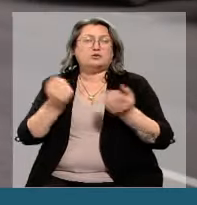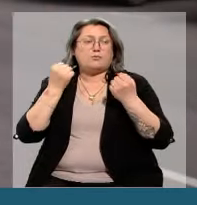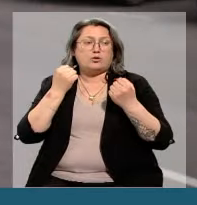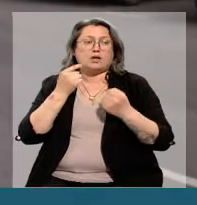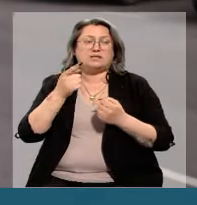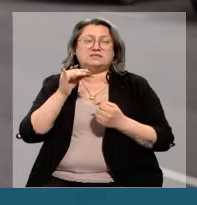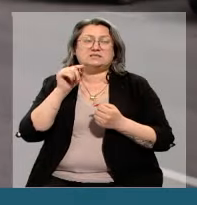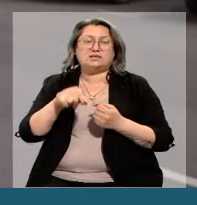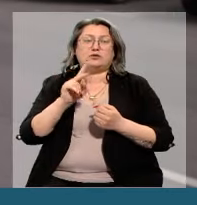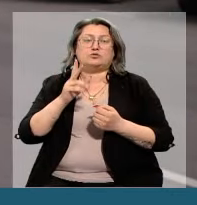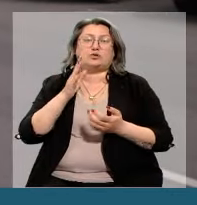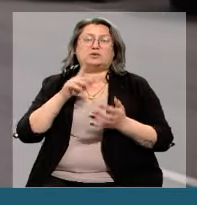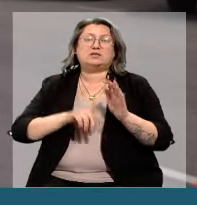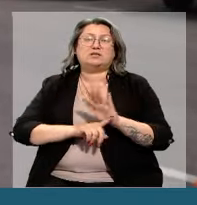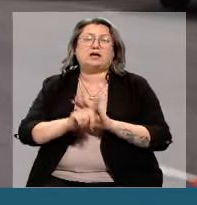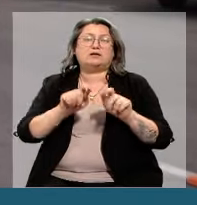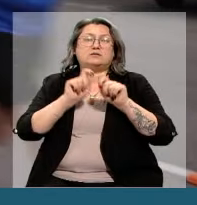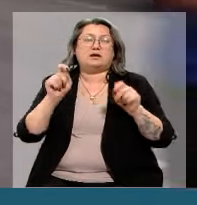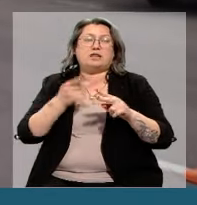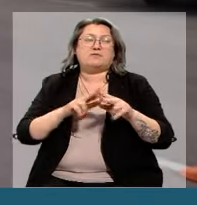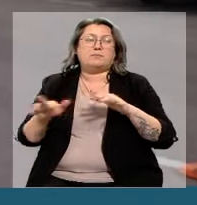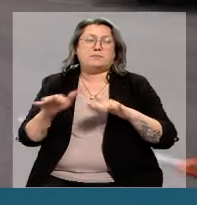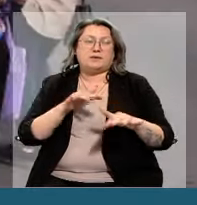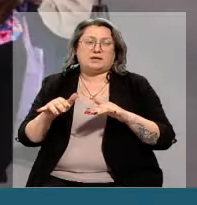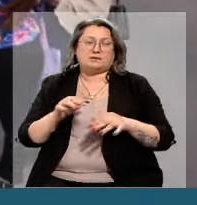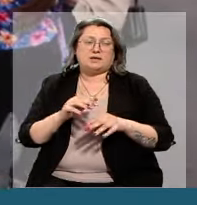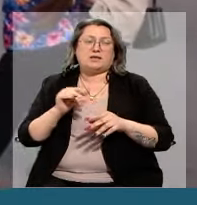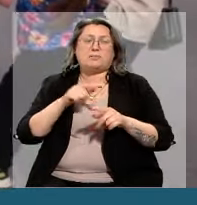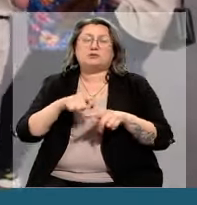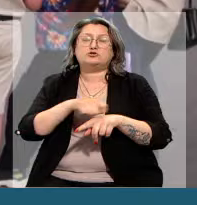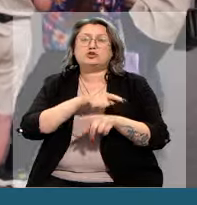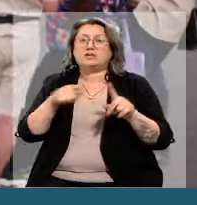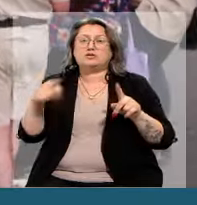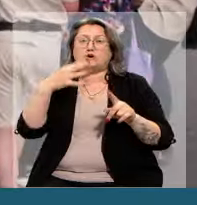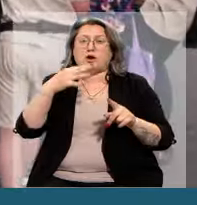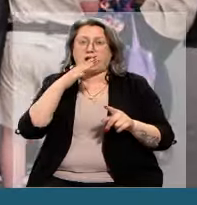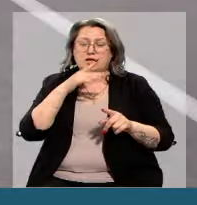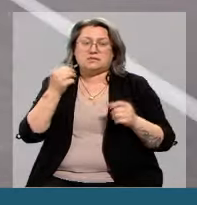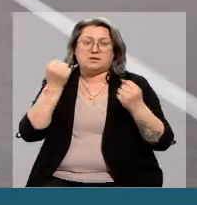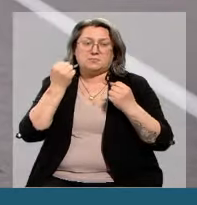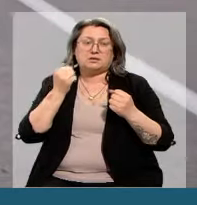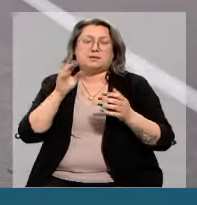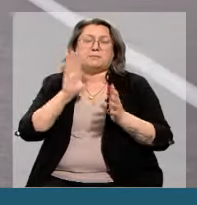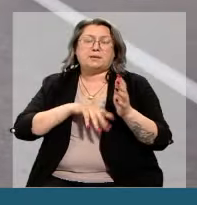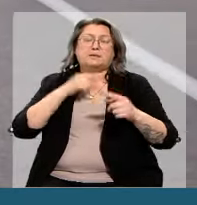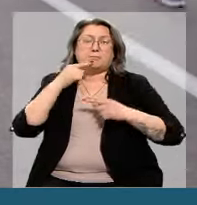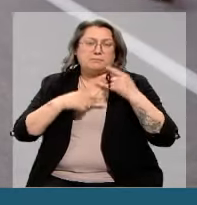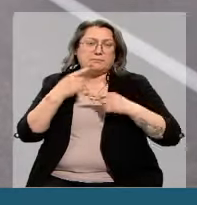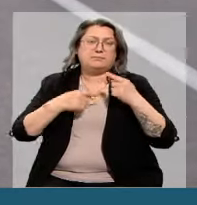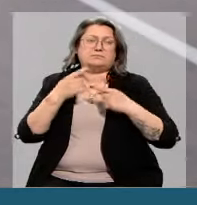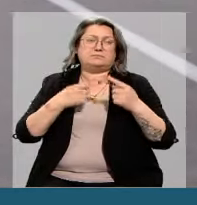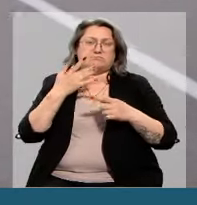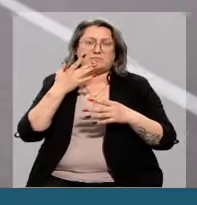спорта – один из тех, кто стоял у истоков данного мероприятия. На протяжении 40 лет спортсмен беспрерывно